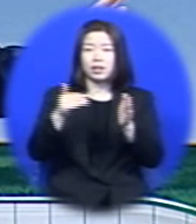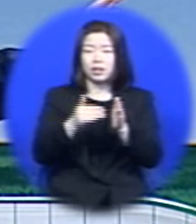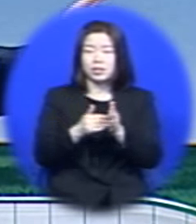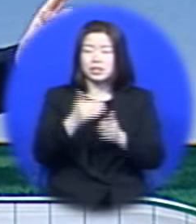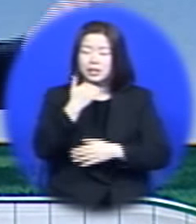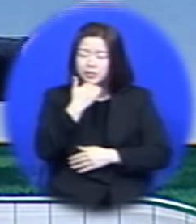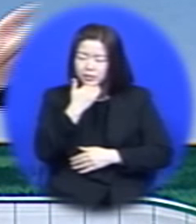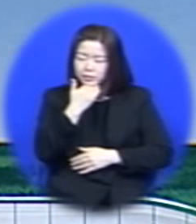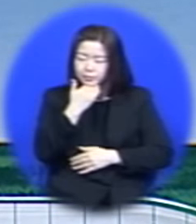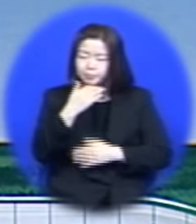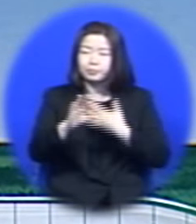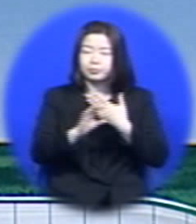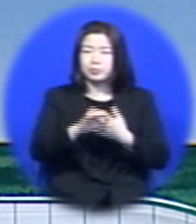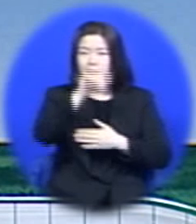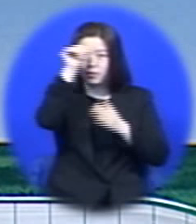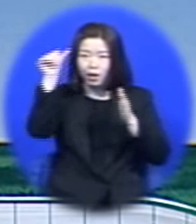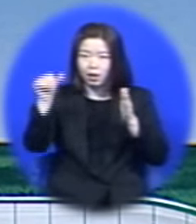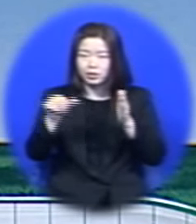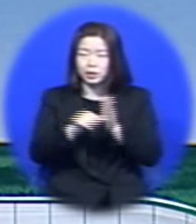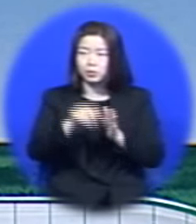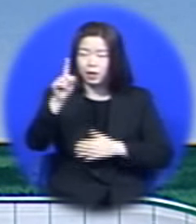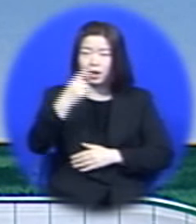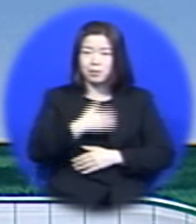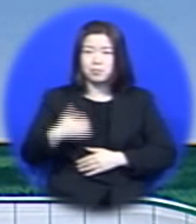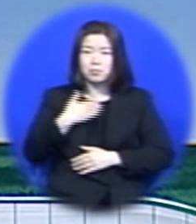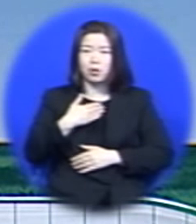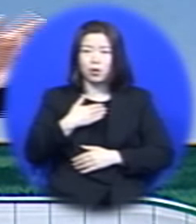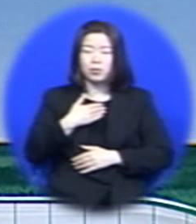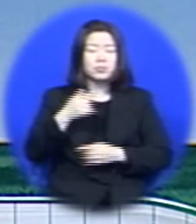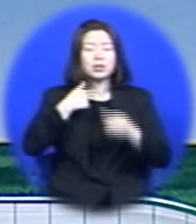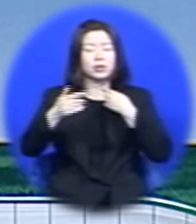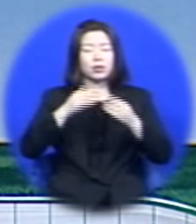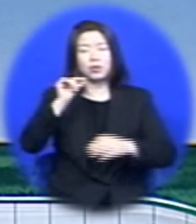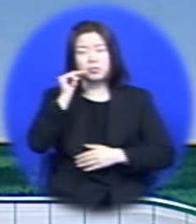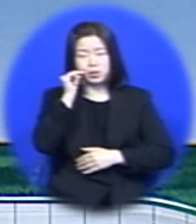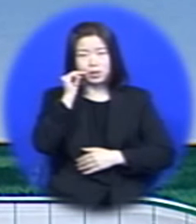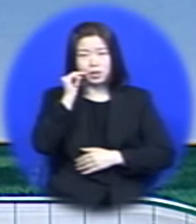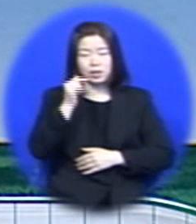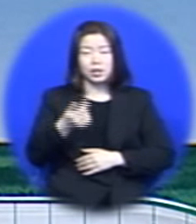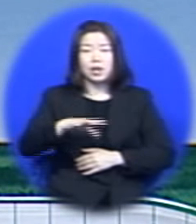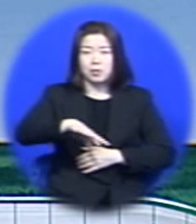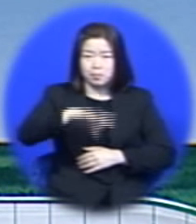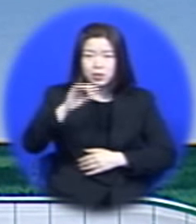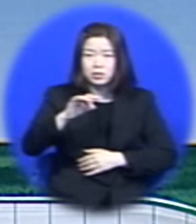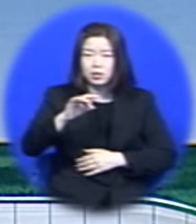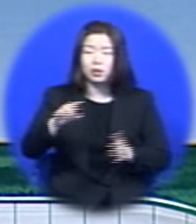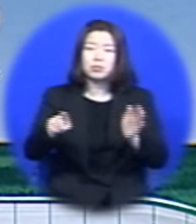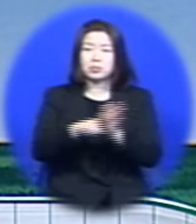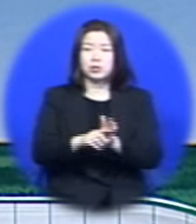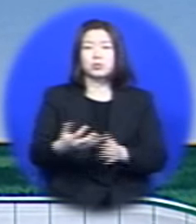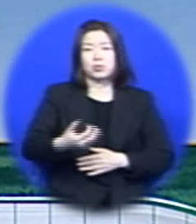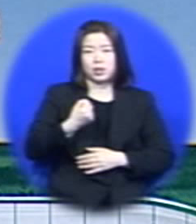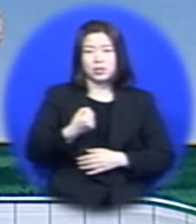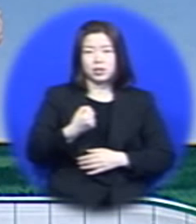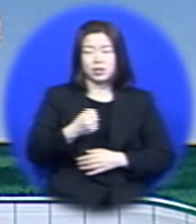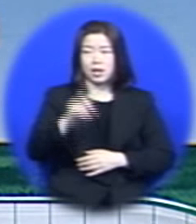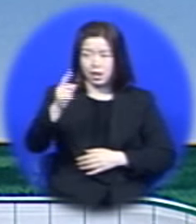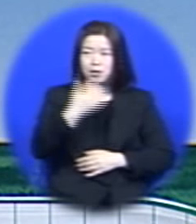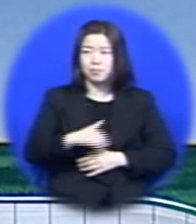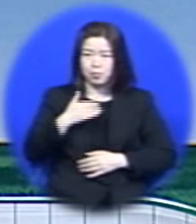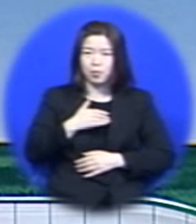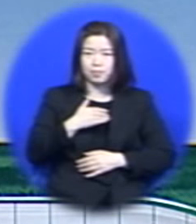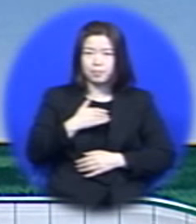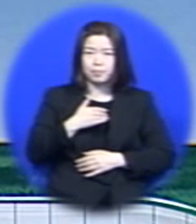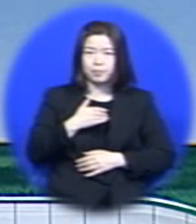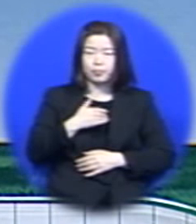한 몸인 것을 한 번도 경험 못 합니다. 먼저 믿음으로 취해야 돼요. 한 몸이다.